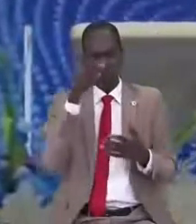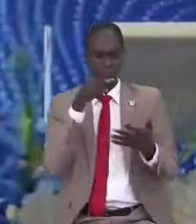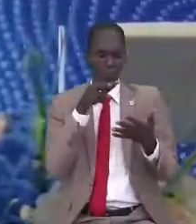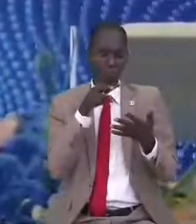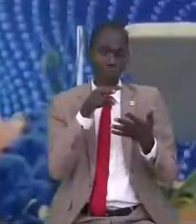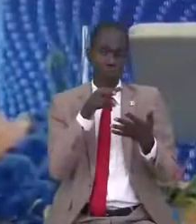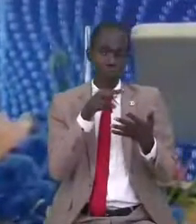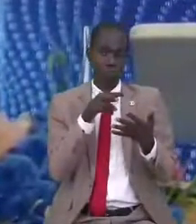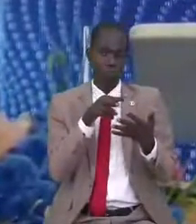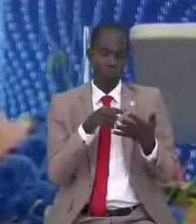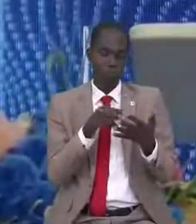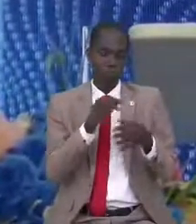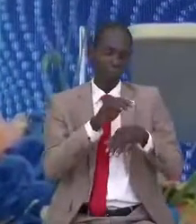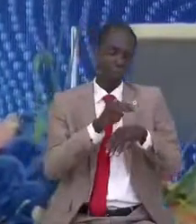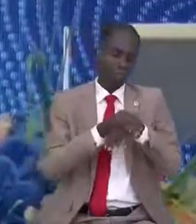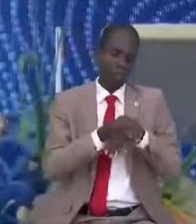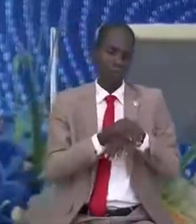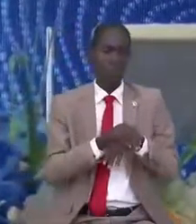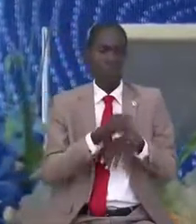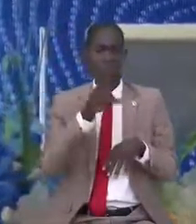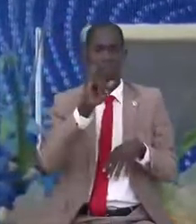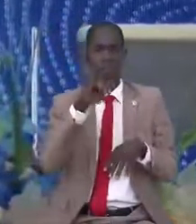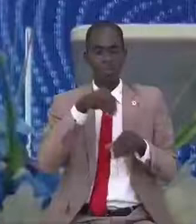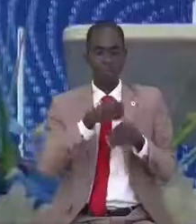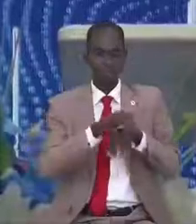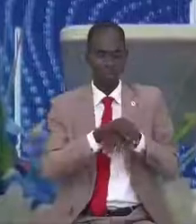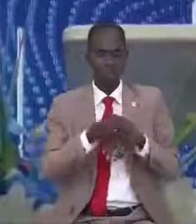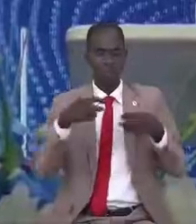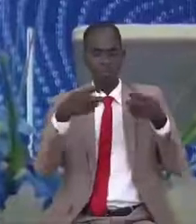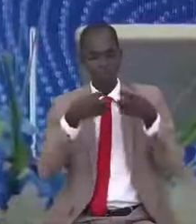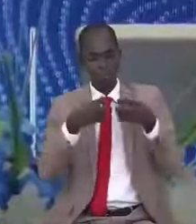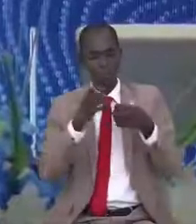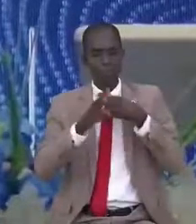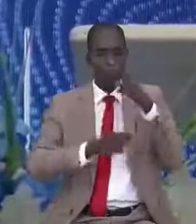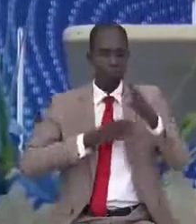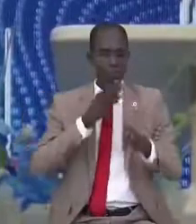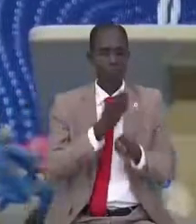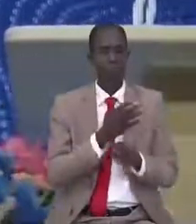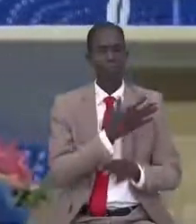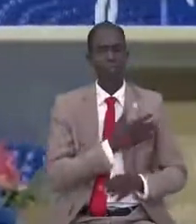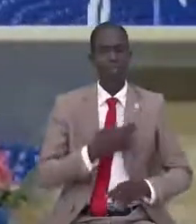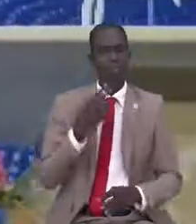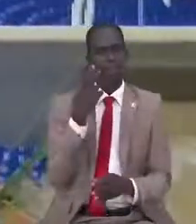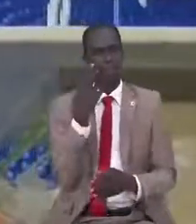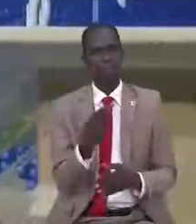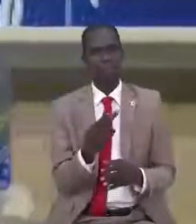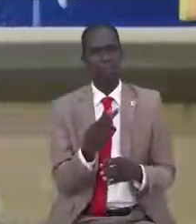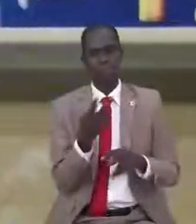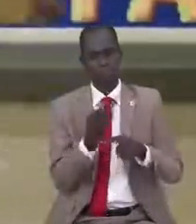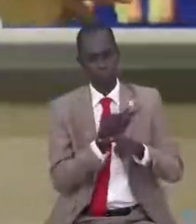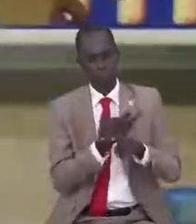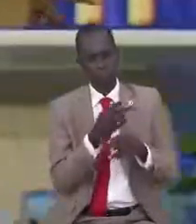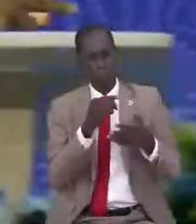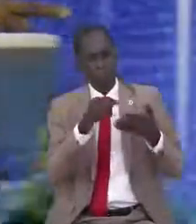regardé l'anglais, la biologie, la physique. Il a vu les